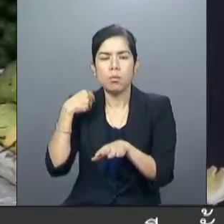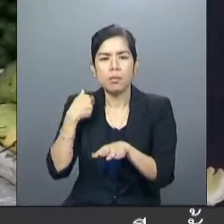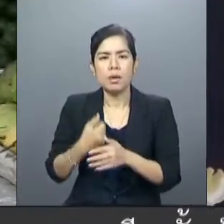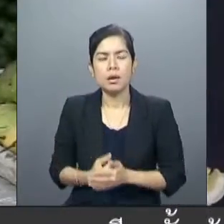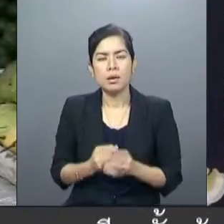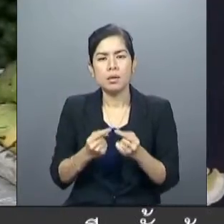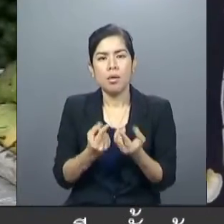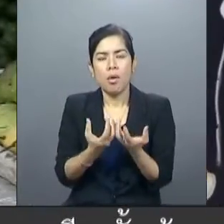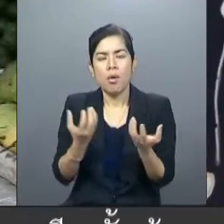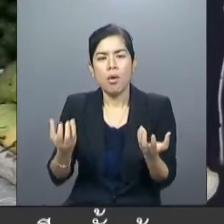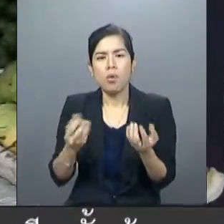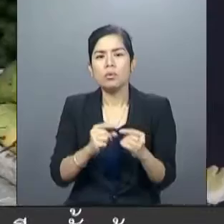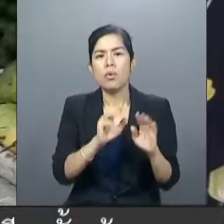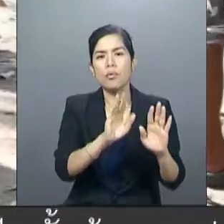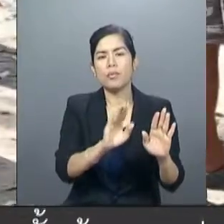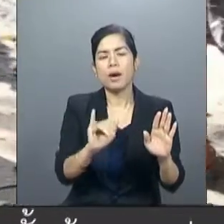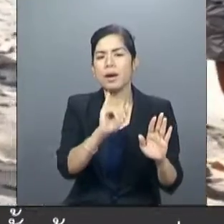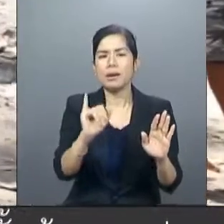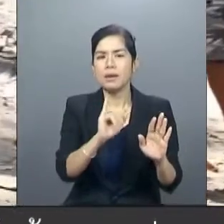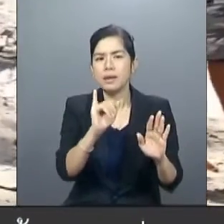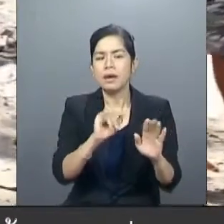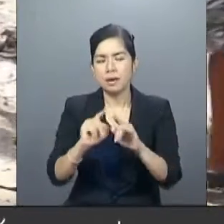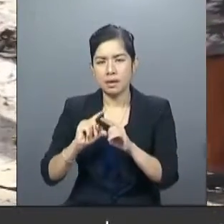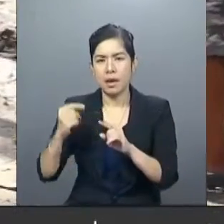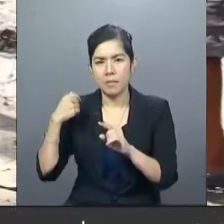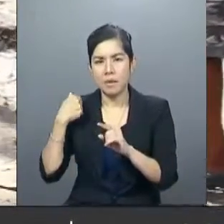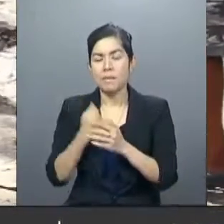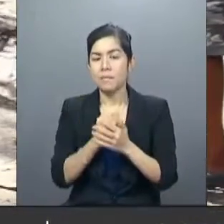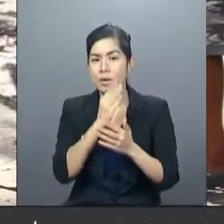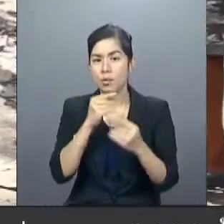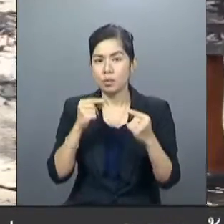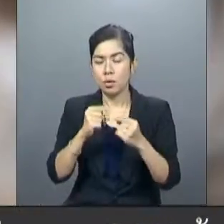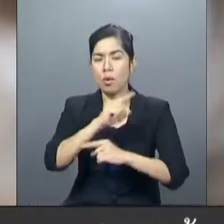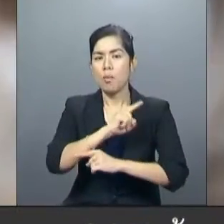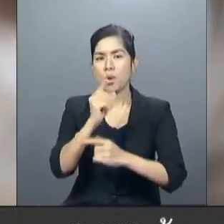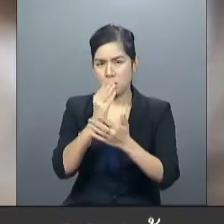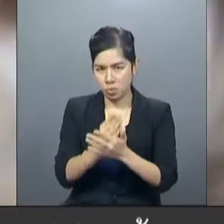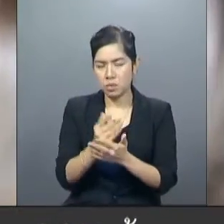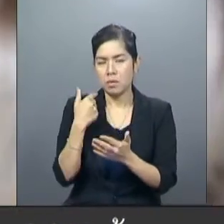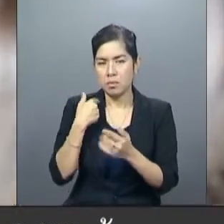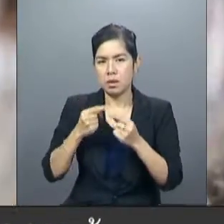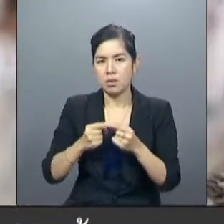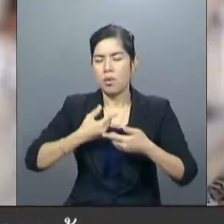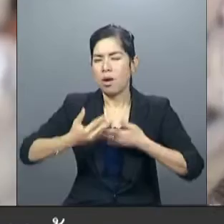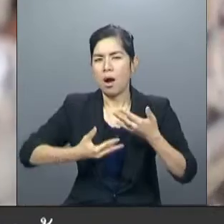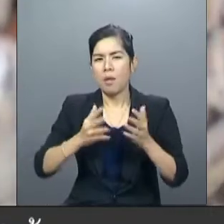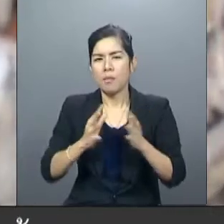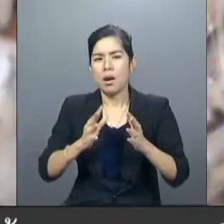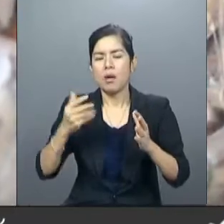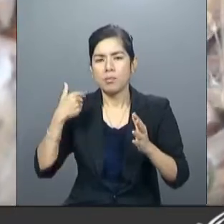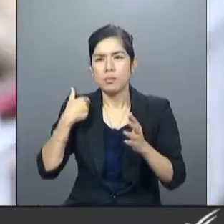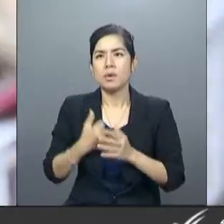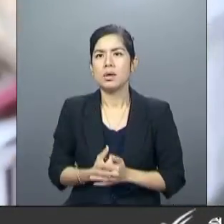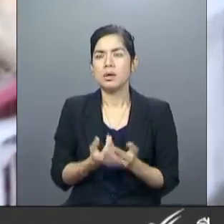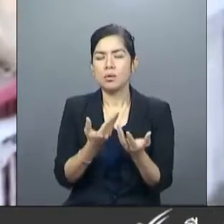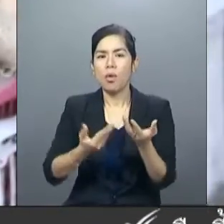ากญาติพี่น้องกันอย่างคึกคืนช่วงเทศกาลจะคึกคืนเป็นพิเศษตลาดแห่งนี้จะมีสินค้าราคาค่อนข้างถู